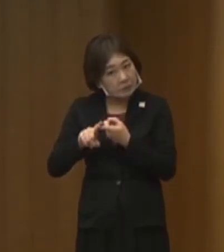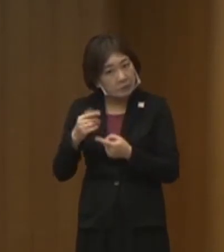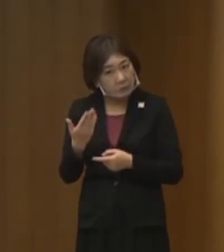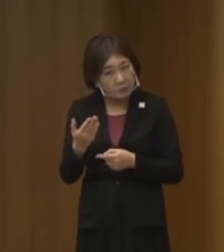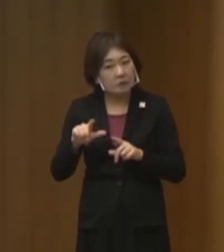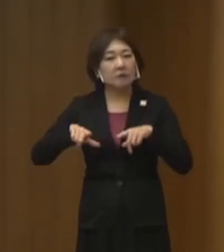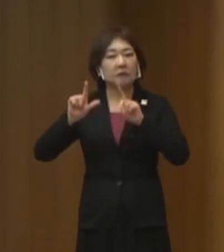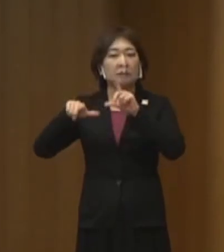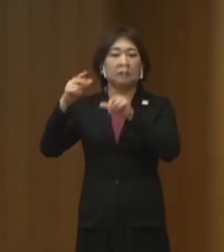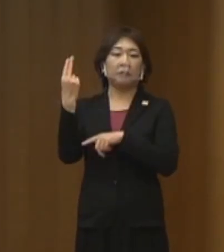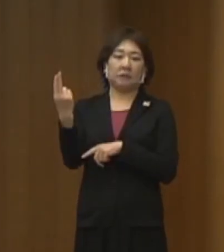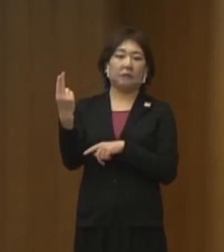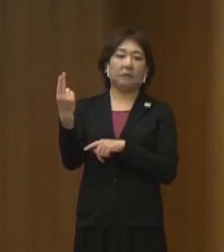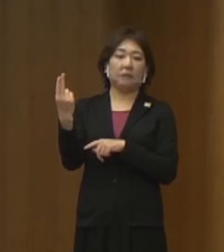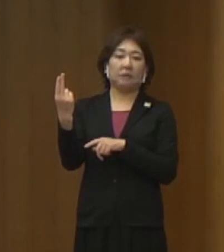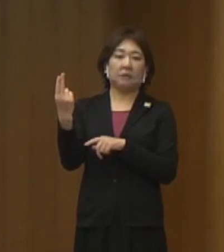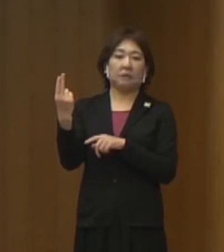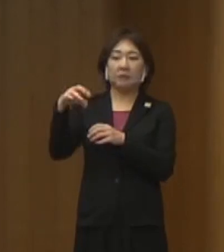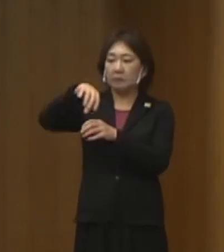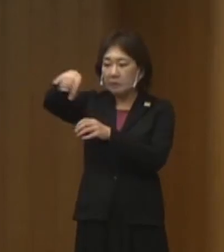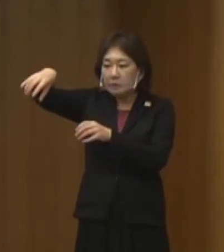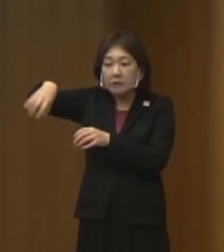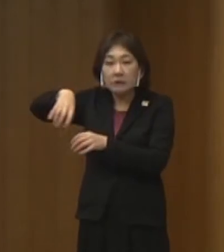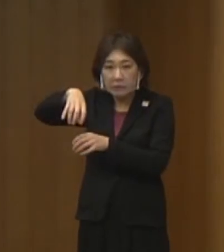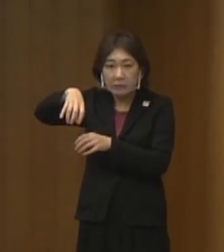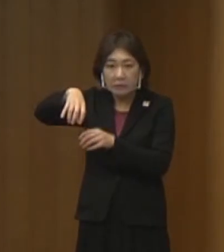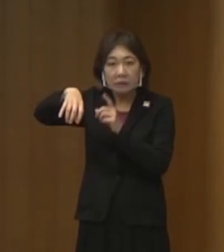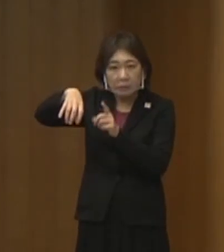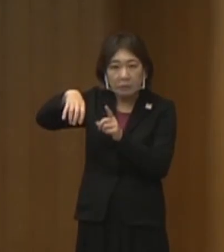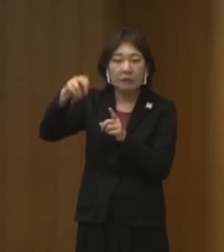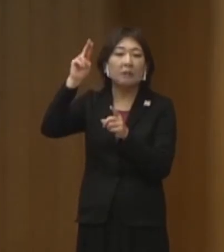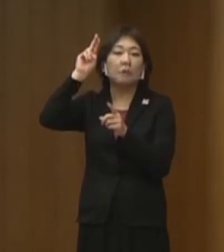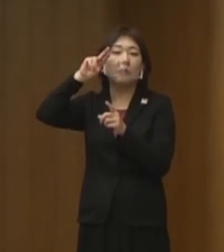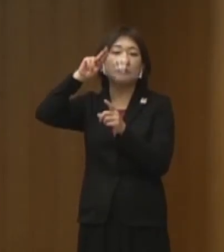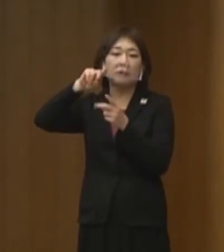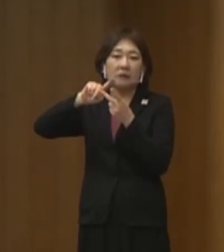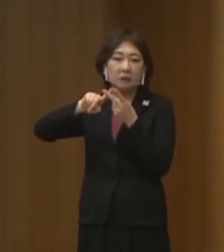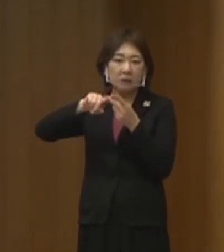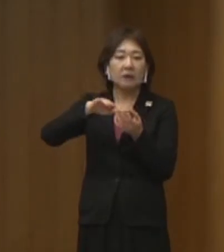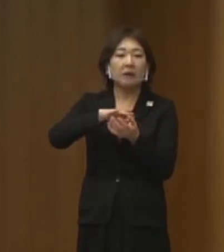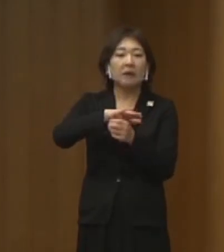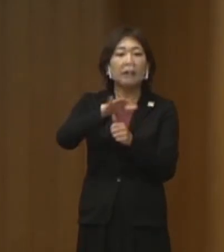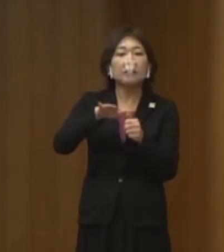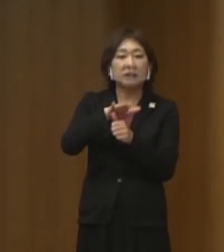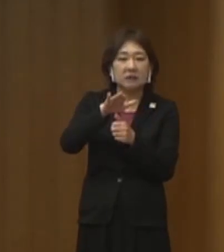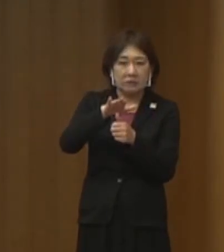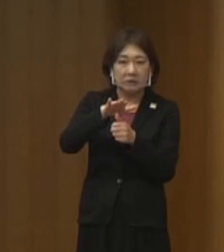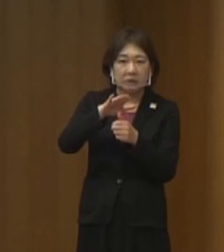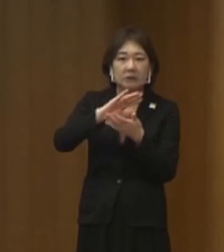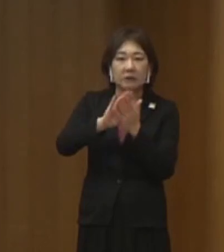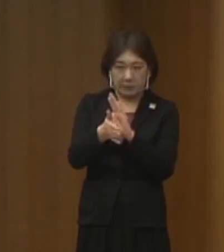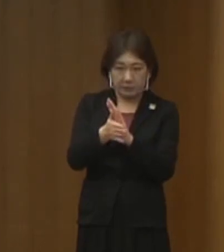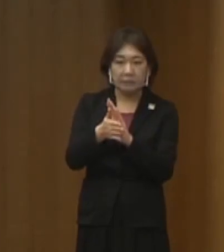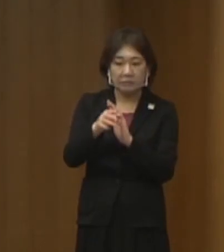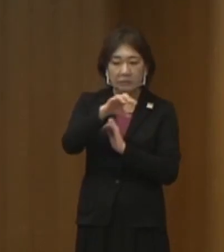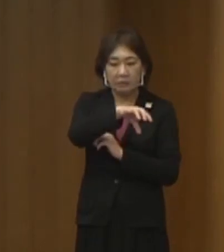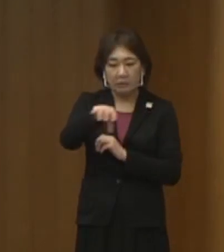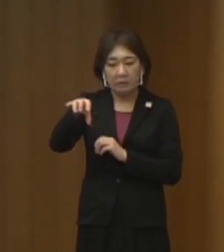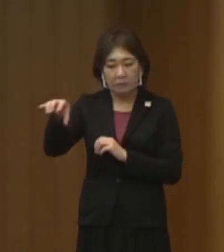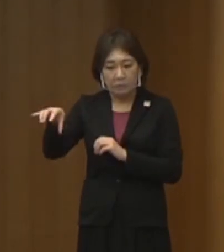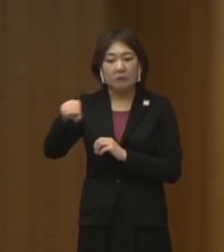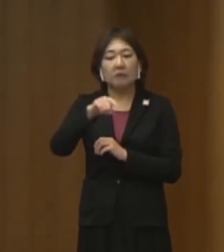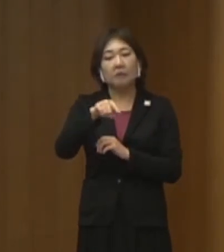東京都をはじめとする首都圏や大阪府、愛知県などの地域において、こうした要請を行っている状